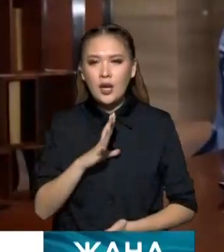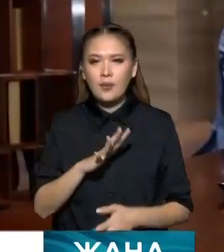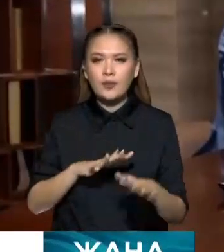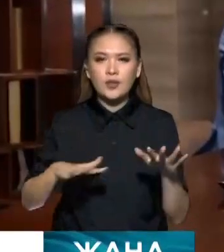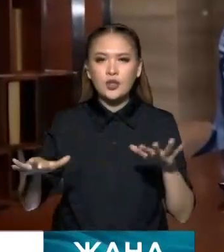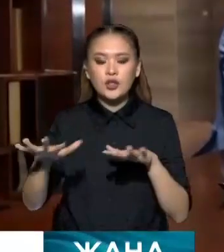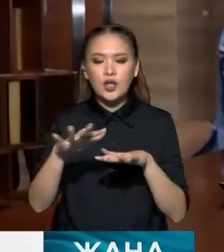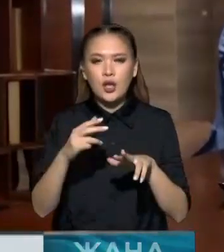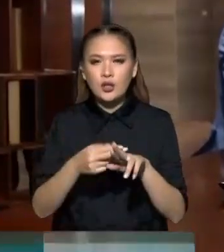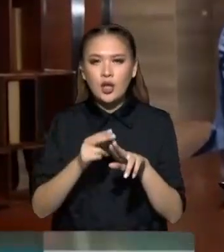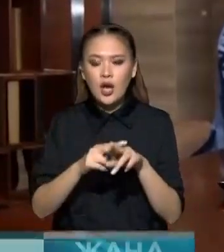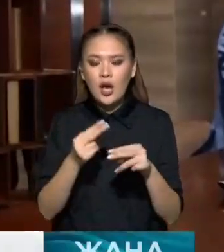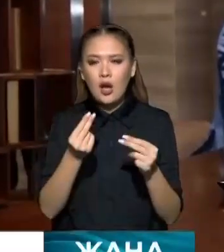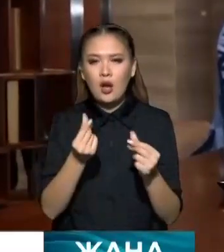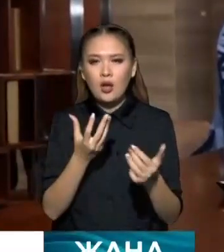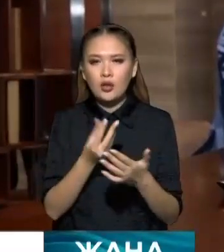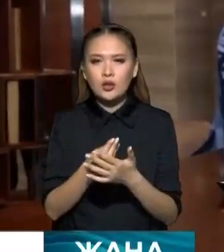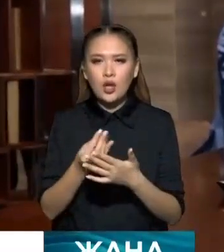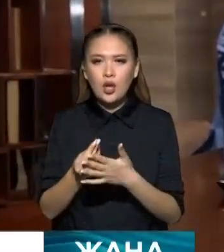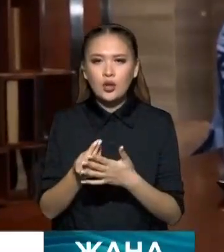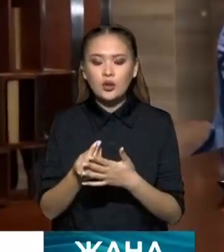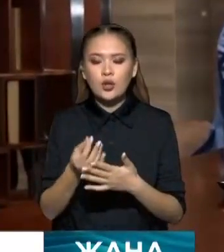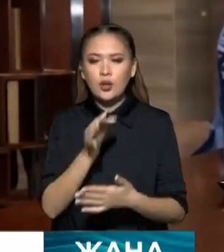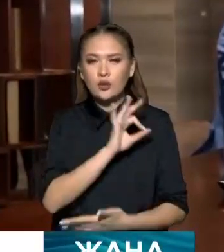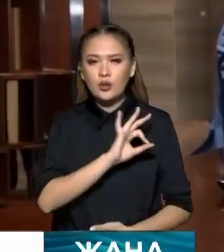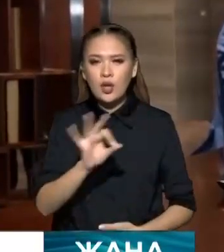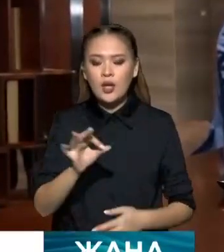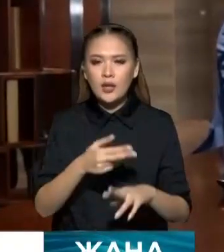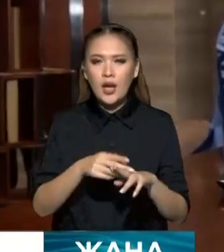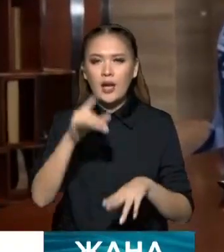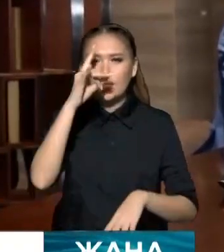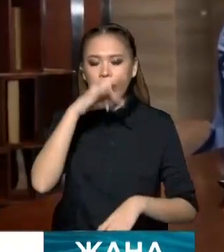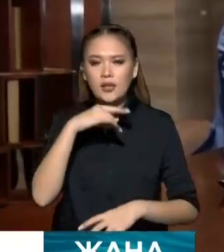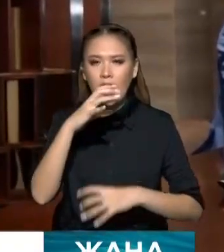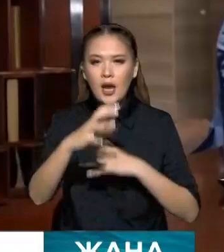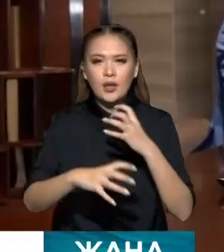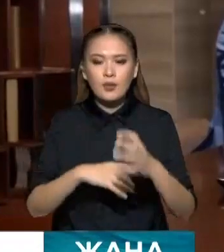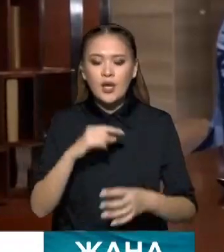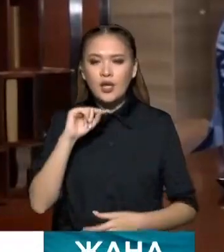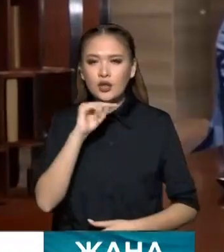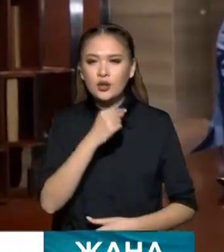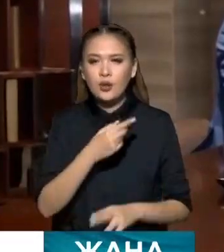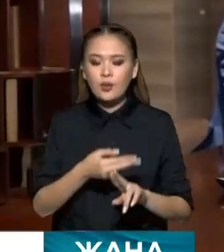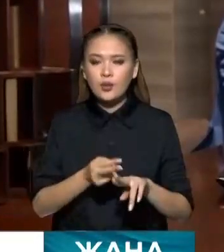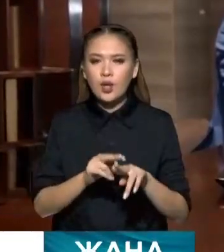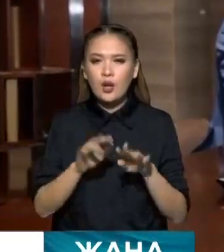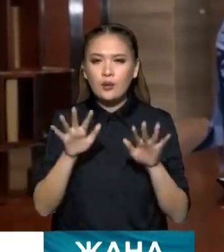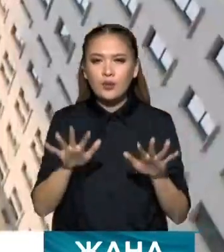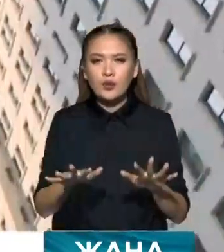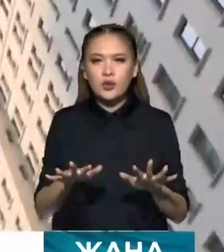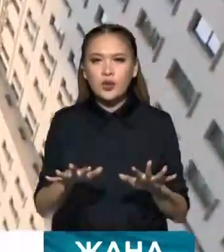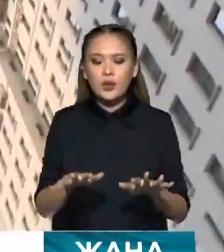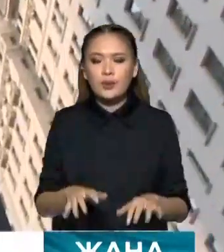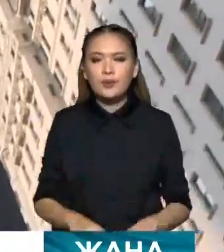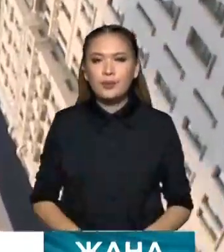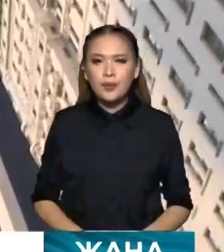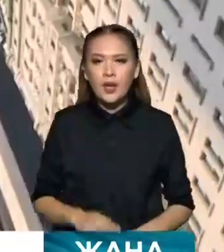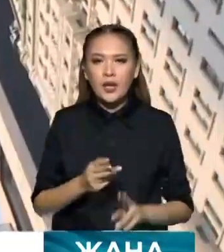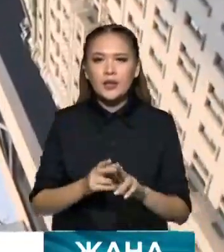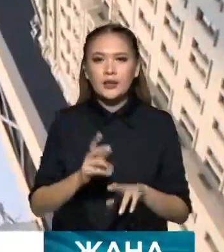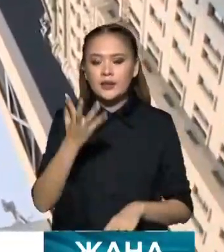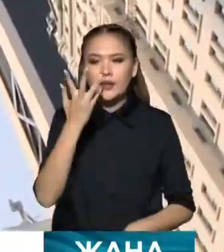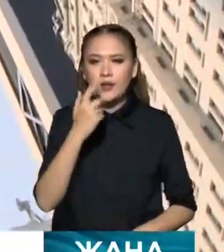және жаһандық қаржы орталығына айналары сөзсіз. Біз Қазақстанның әлемдік экономикадағы рөліне айтарлықтай үлес қосамыз. Жаһандағы